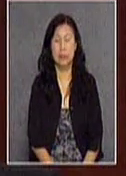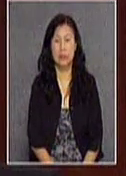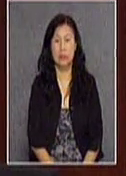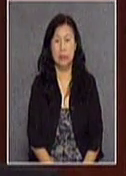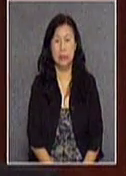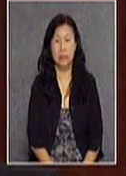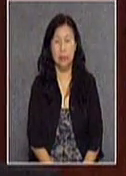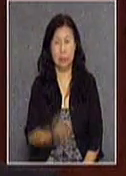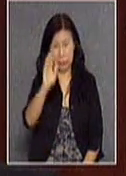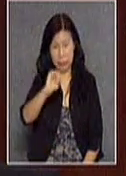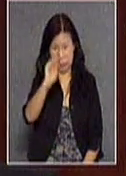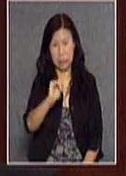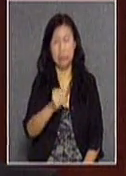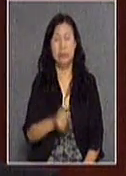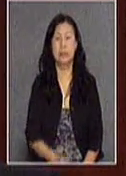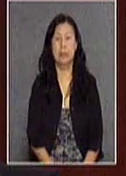是可以